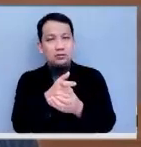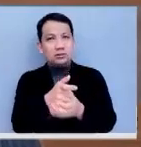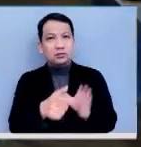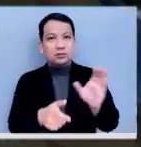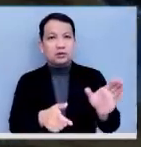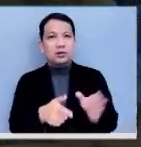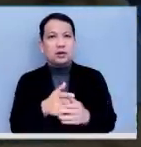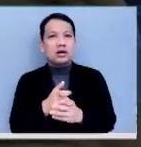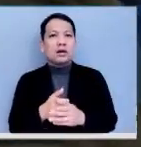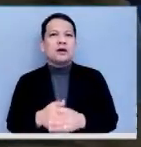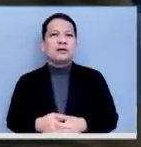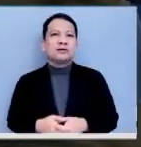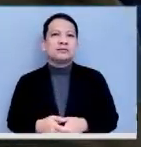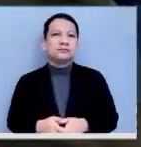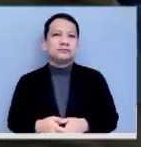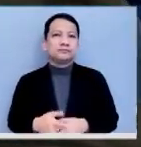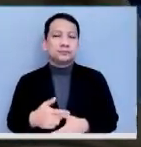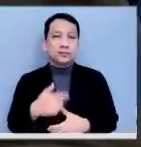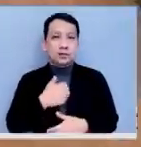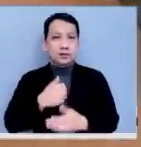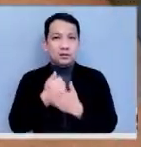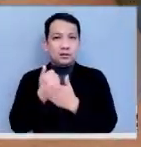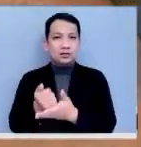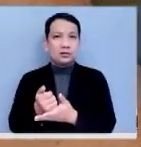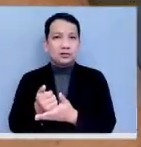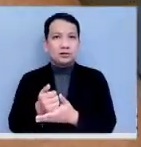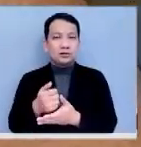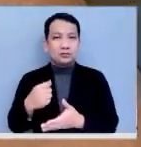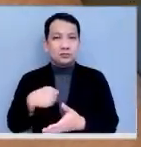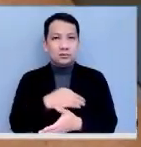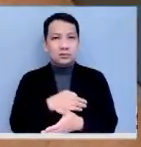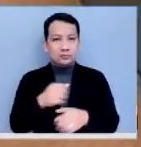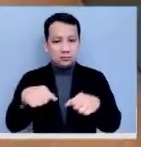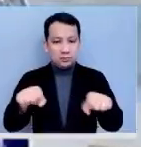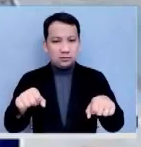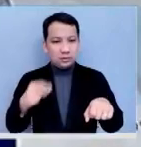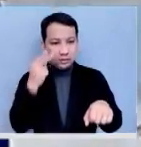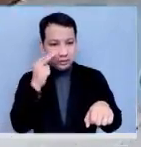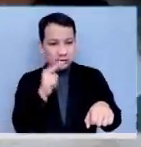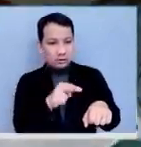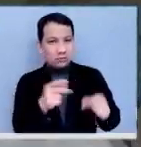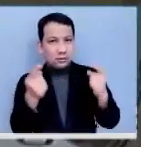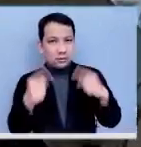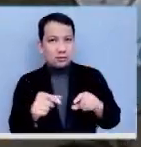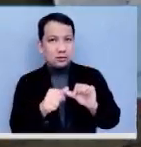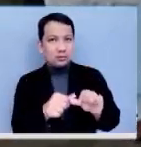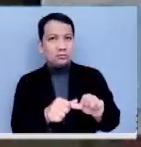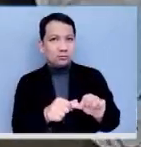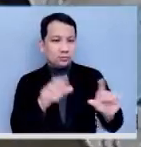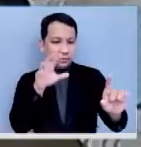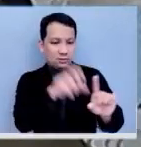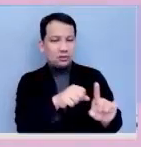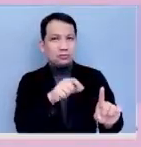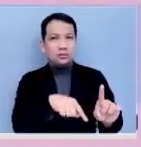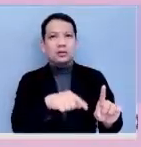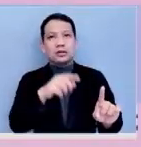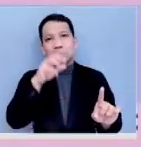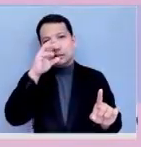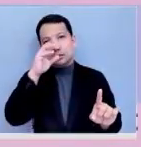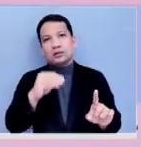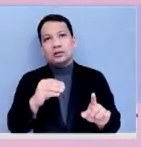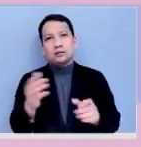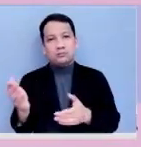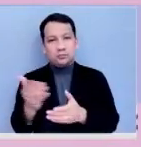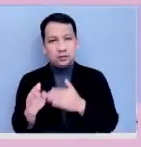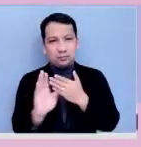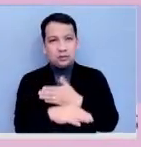biktima. Agad namang humingi ng saklolo ang isang enforcer at rider na nakakita sa pangyayari kaya't agad na aresto ang suspect. Nabawi ng